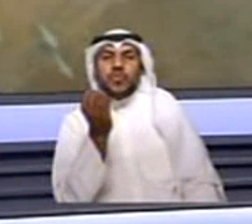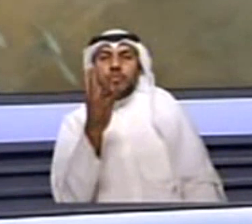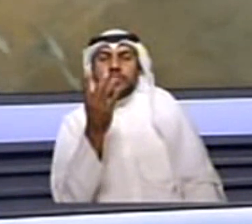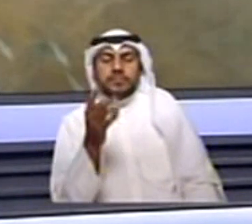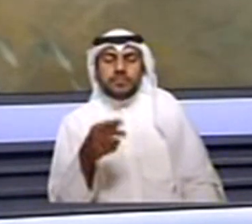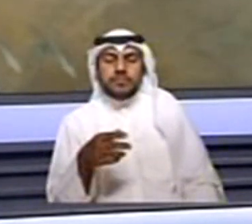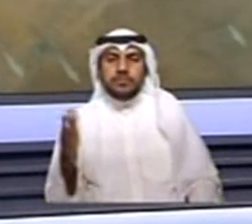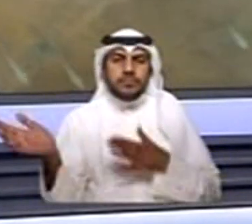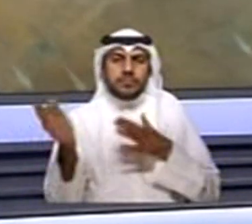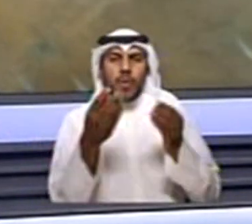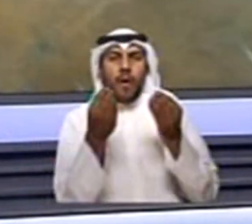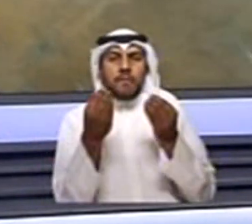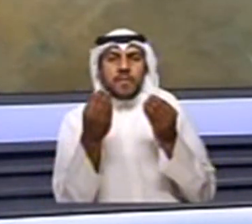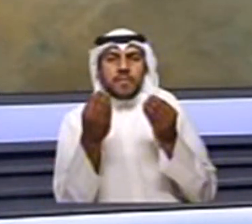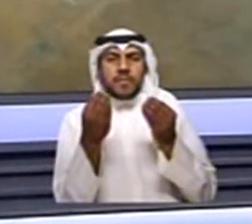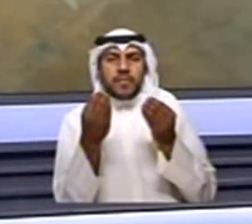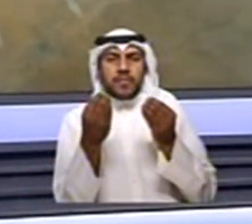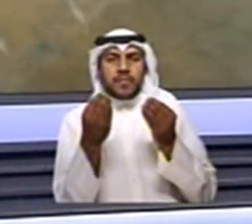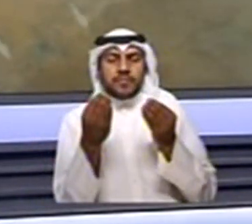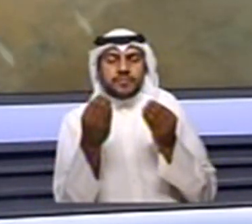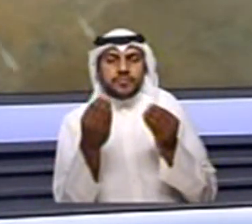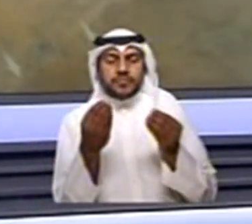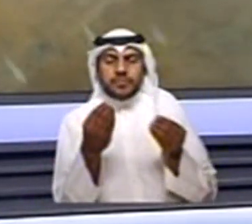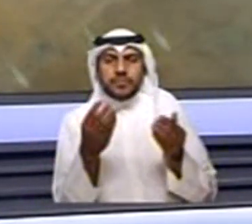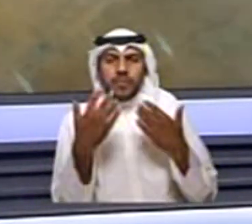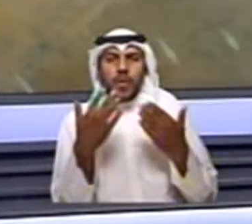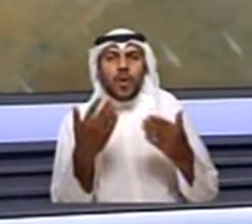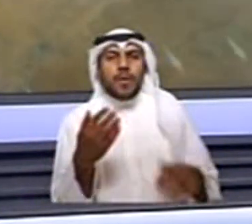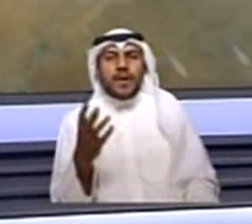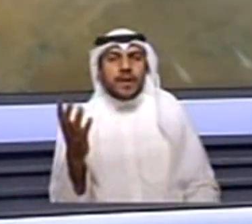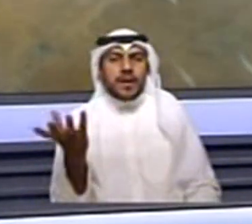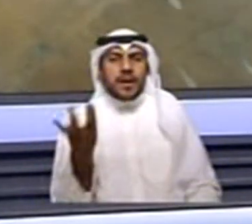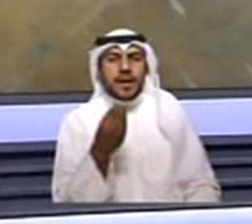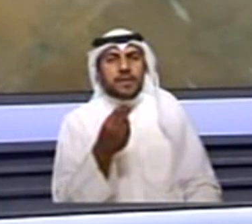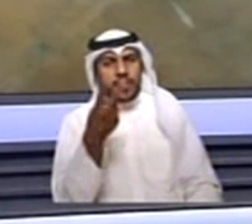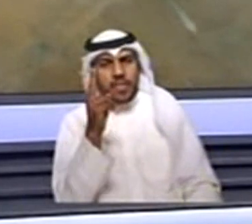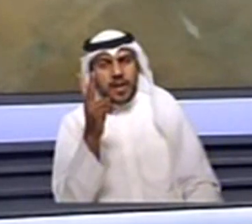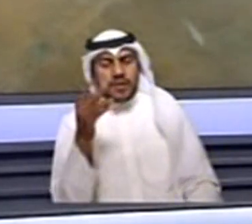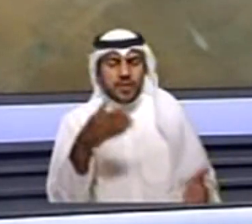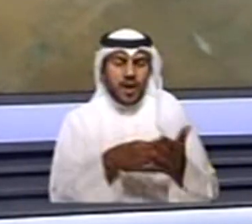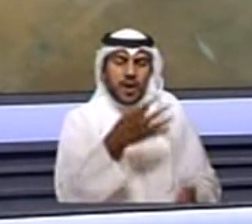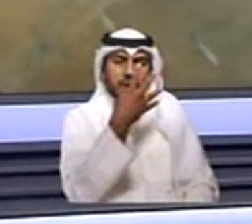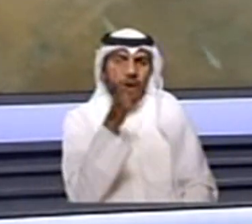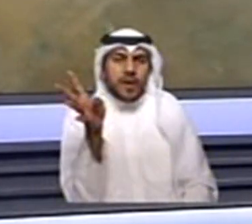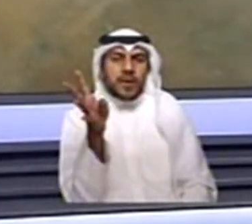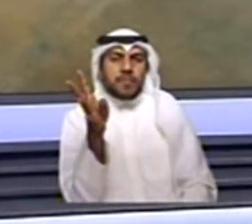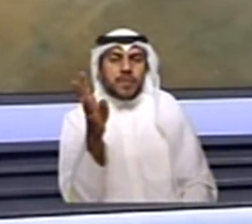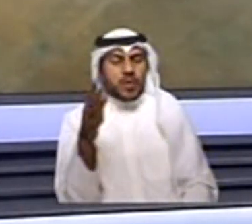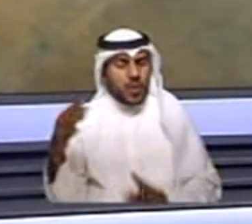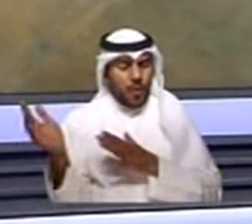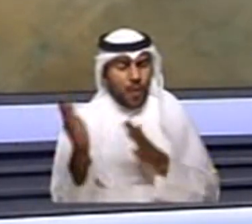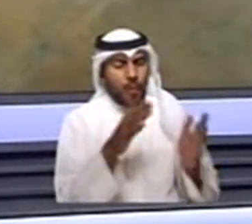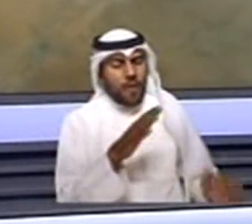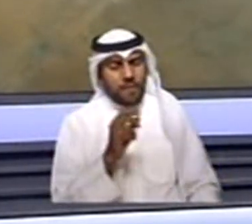الأولى. الرياح راح تكون خفيفة إلى معتدلة السرعة بوجه عام، تتراوح سرعتها ما بين 12 إلى 40 كيلومتر في الساعة في بعض